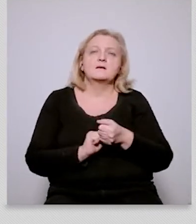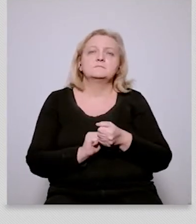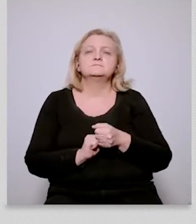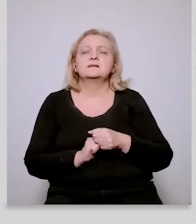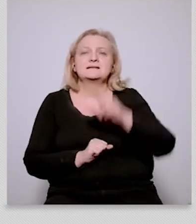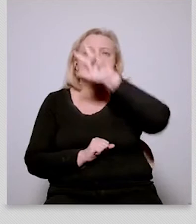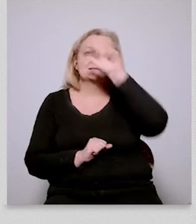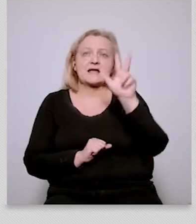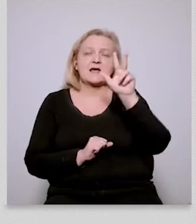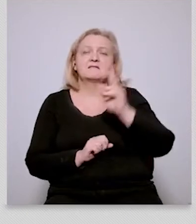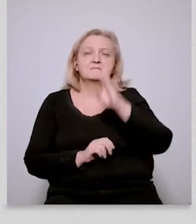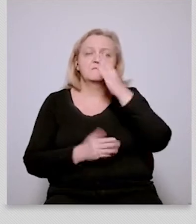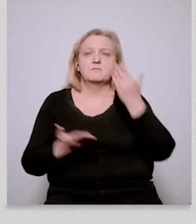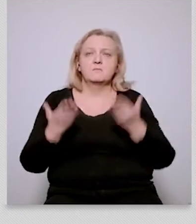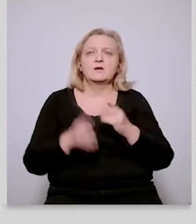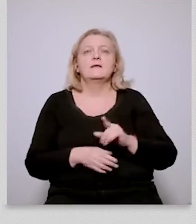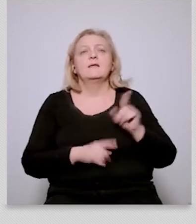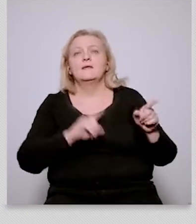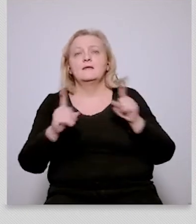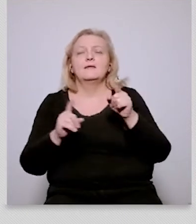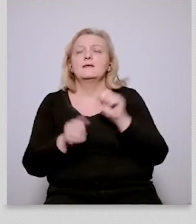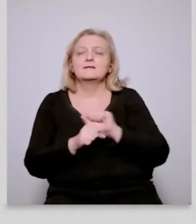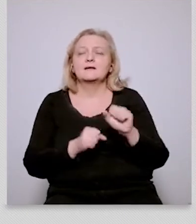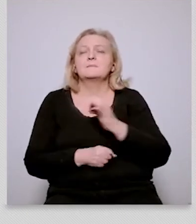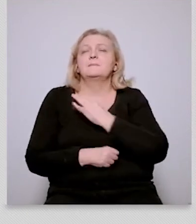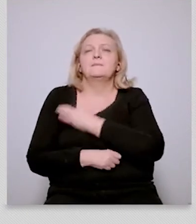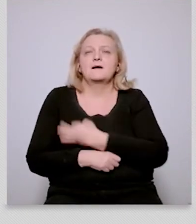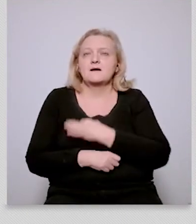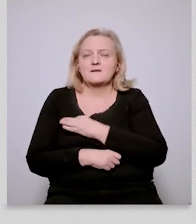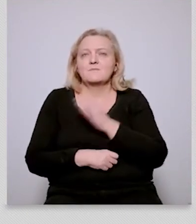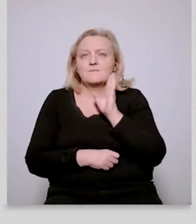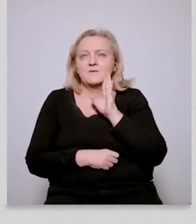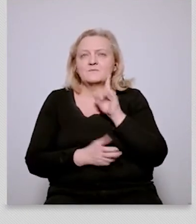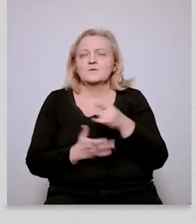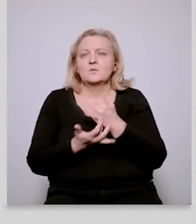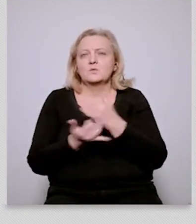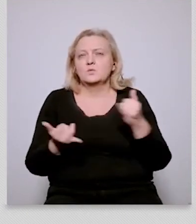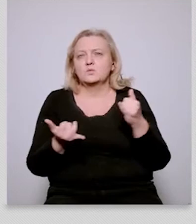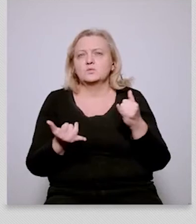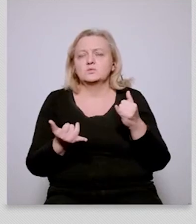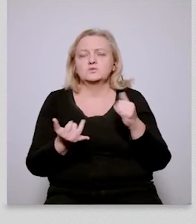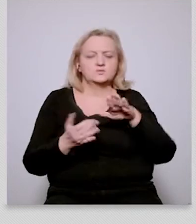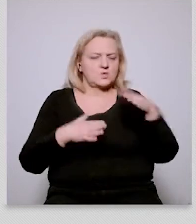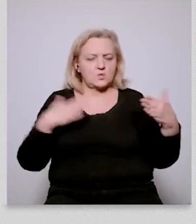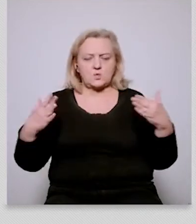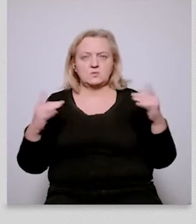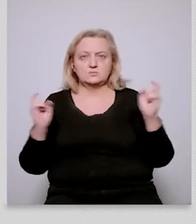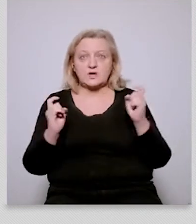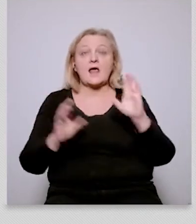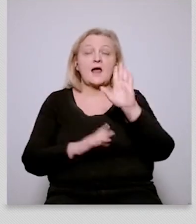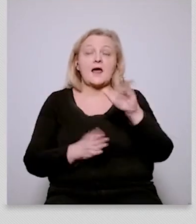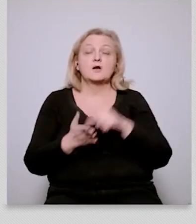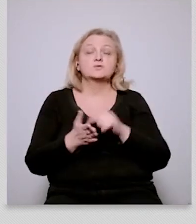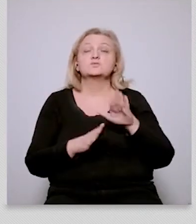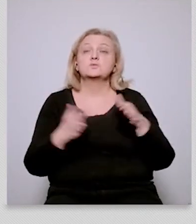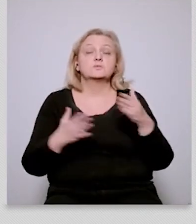skandynawskimi tam są partie po różnych przeciwnych stronach i scena jest taka